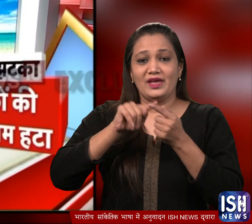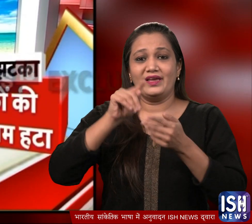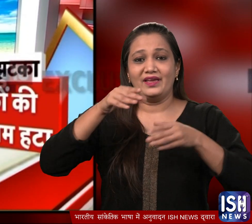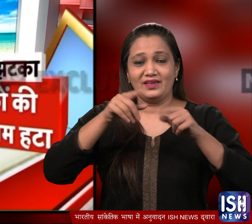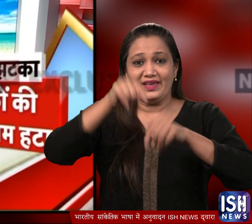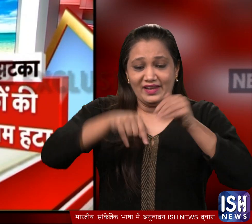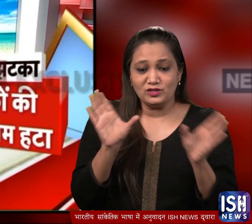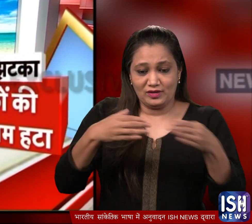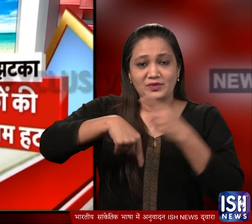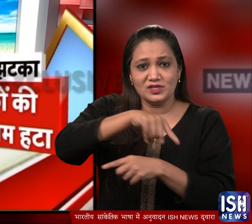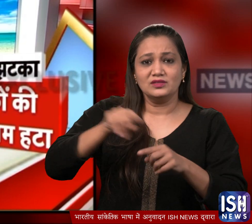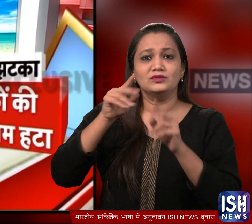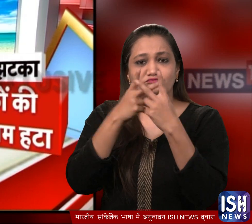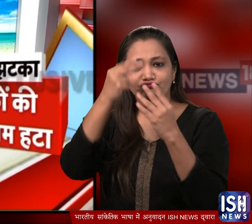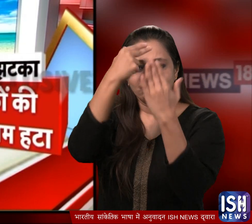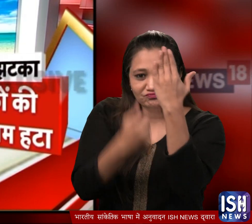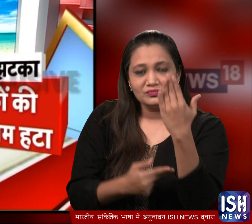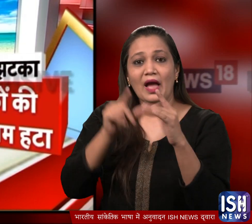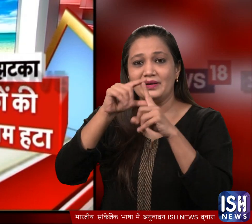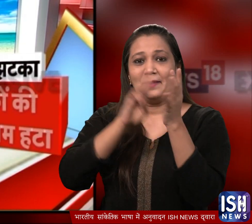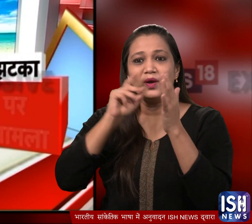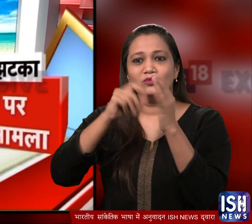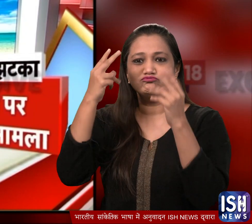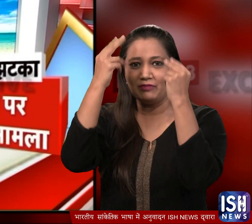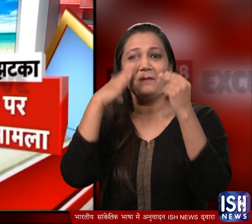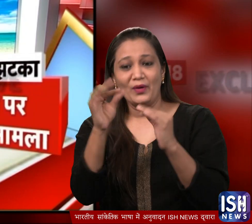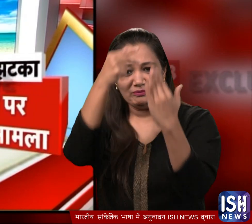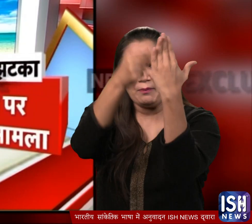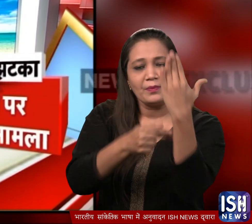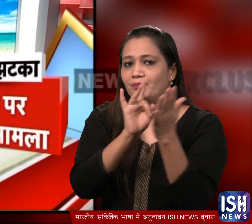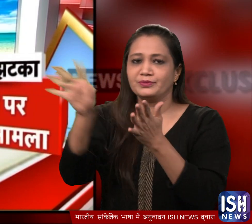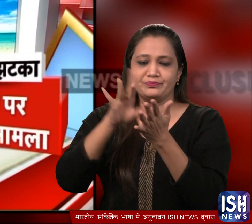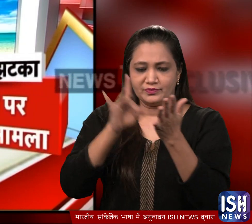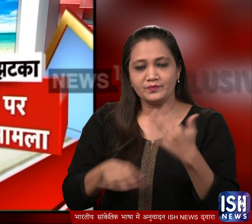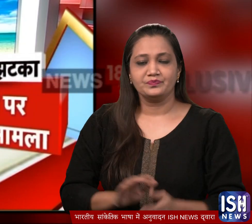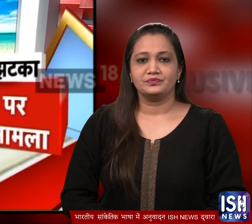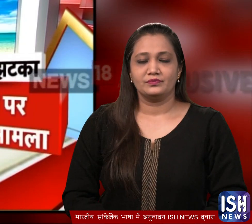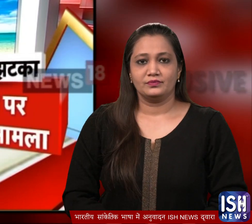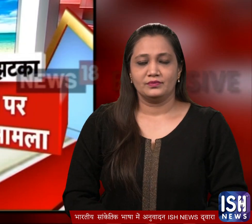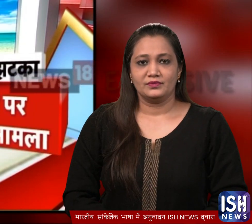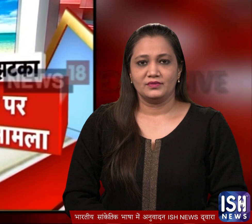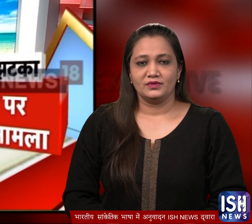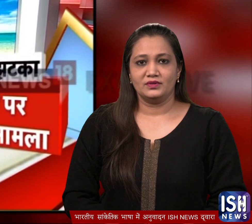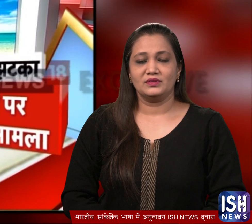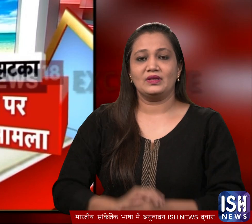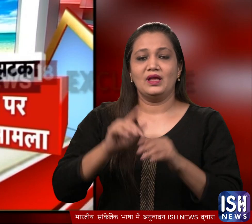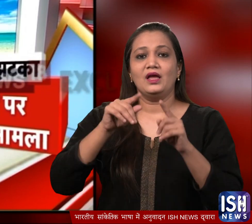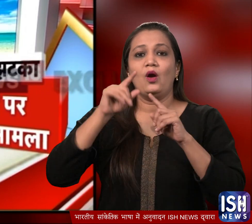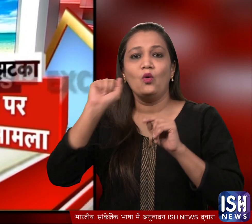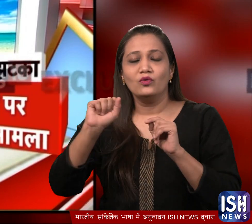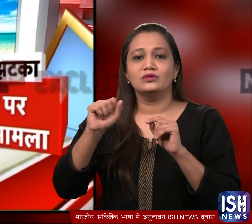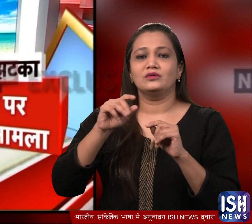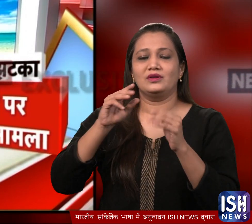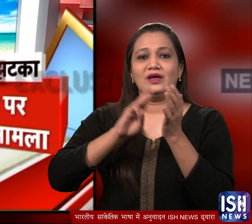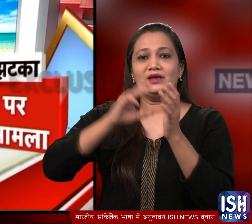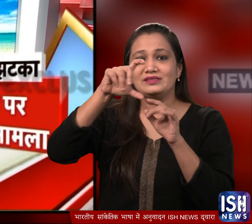स्टार प्रचारकों की लिस्ट से भी उनका नाम हटा दिया। आयोग ने तमिलनाडु के मुख्यमंत्री के पलनीस्वामी की मां के खिलाफ ए